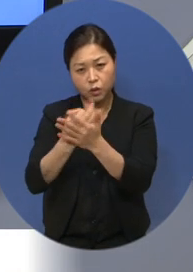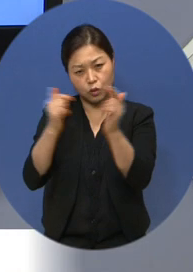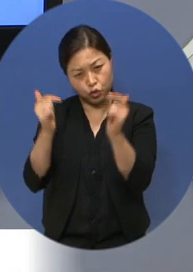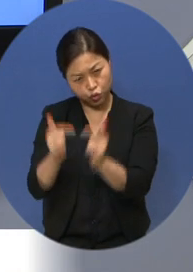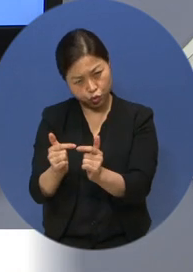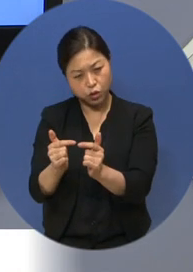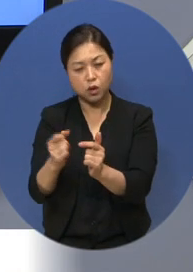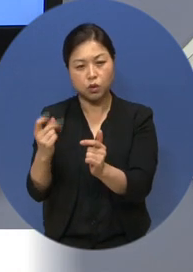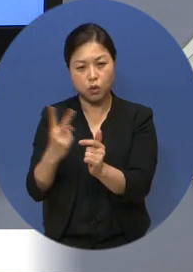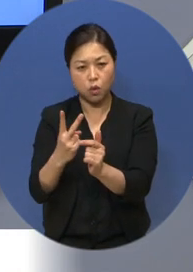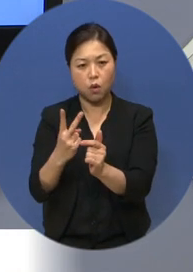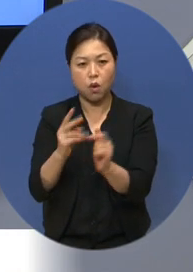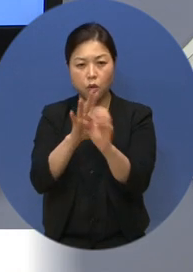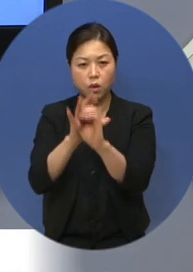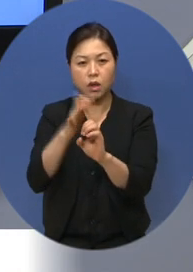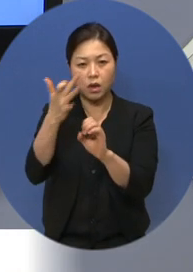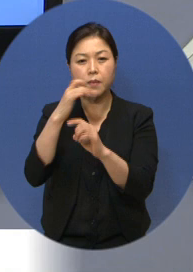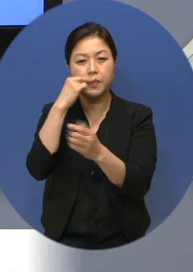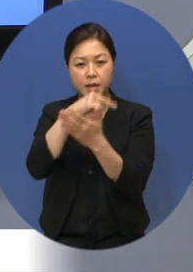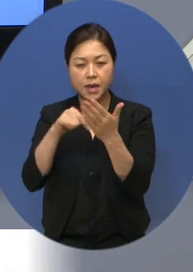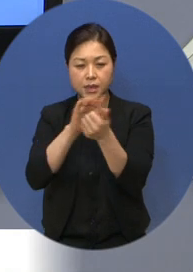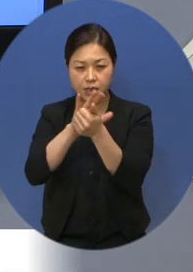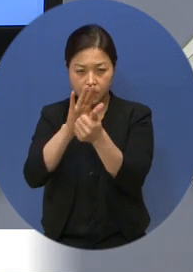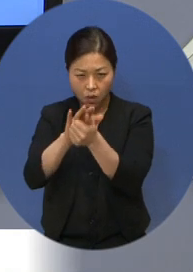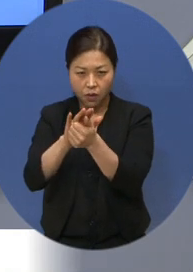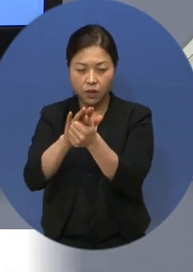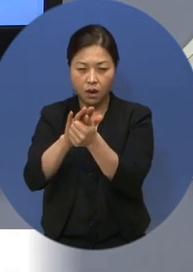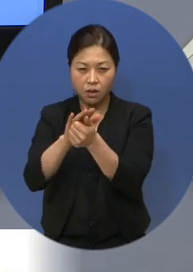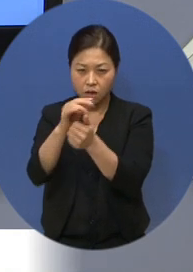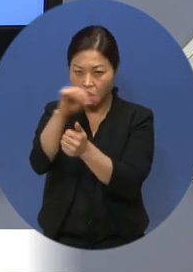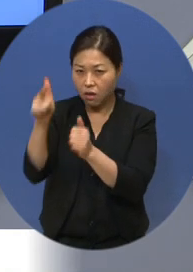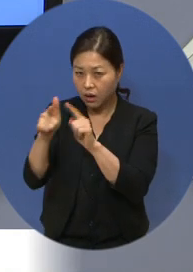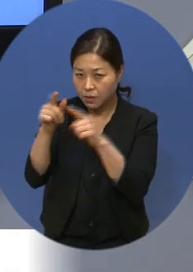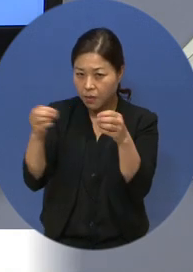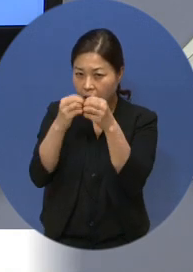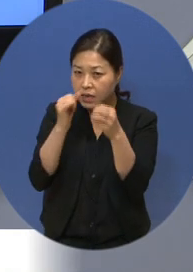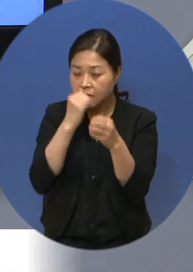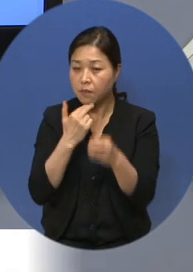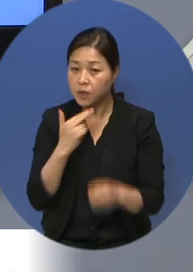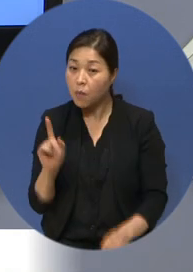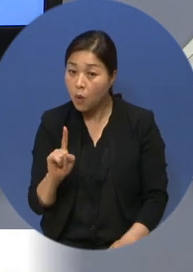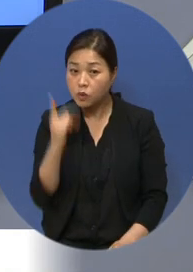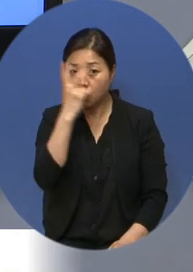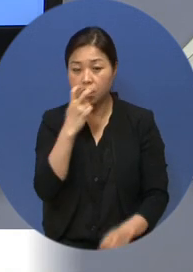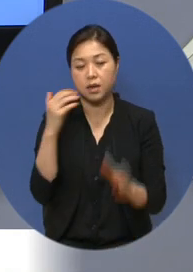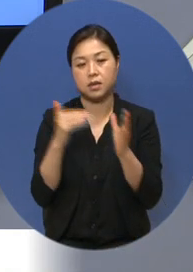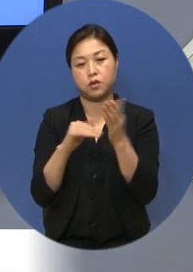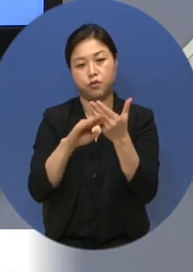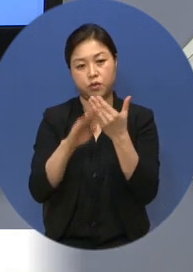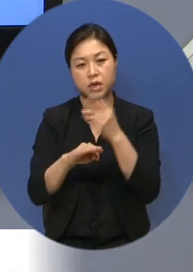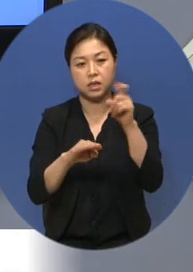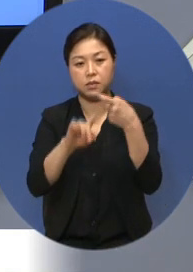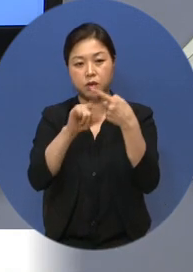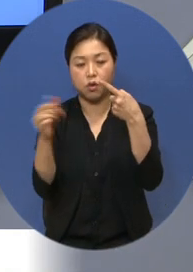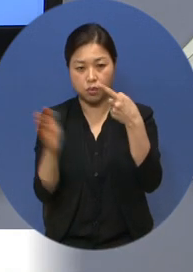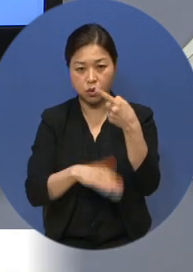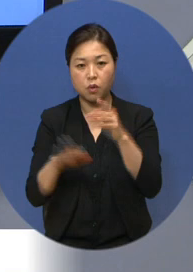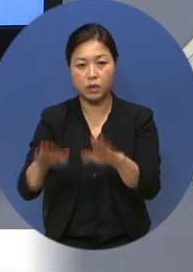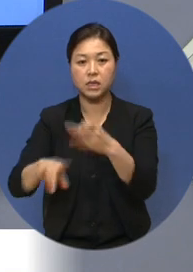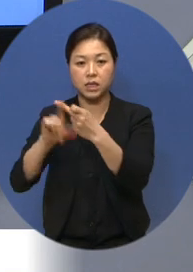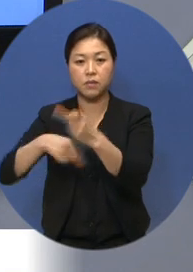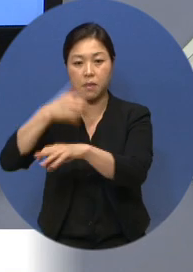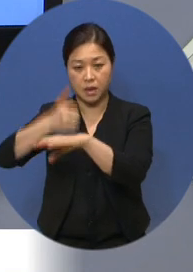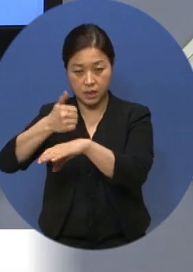다 쿠론 알고 피해 지원 프로그램 중복 여부 등을 조사한 후 다음달 부터 온 의 12월까지